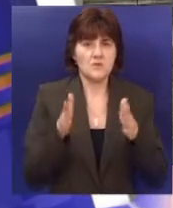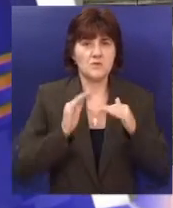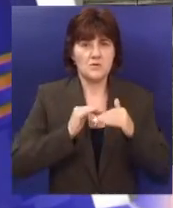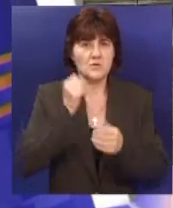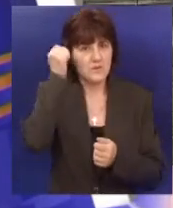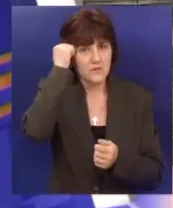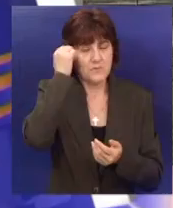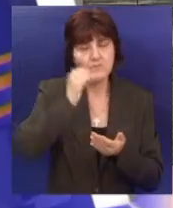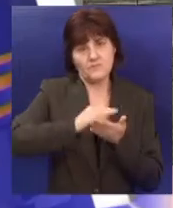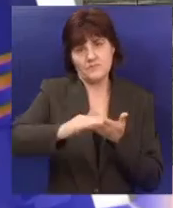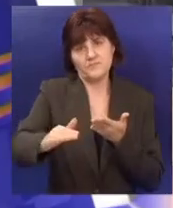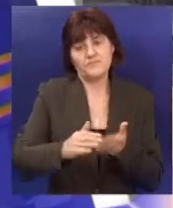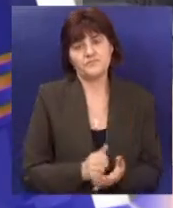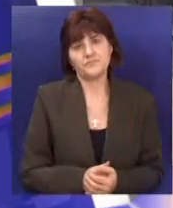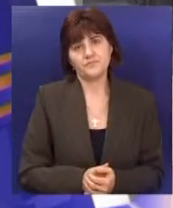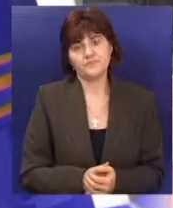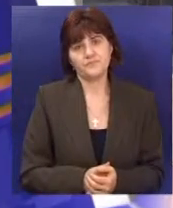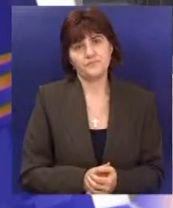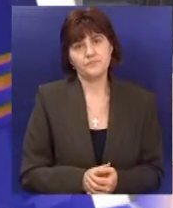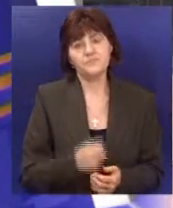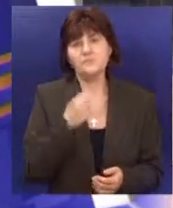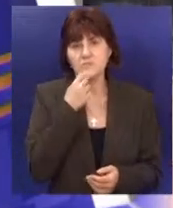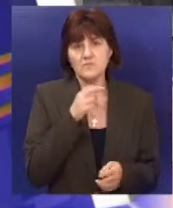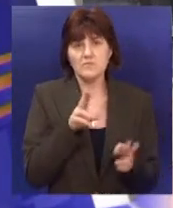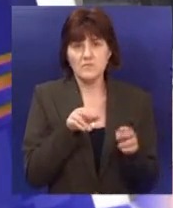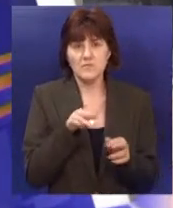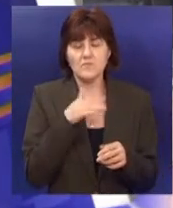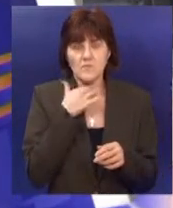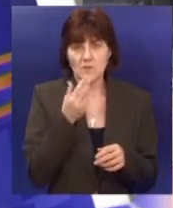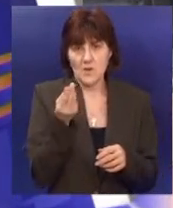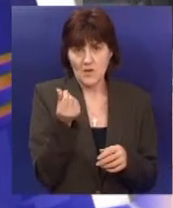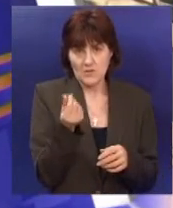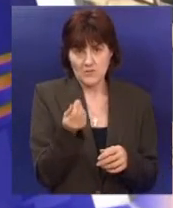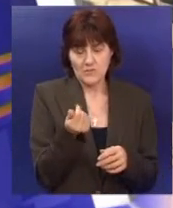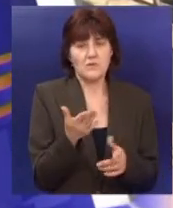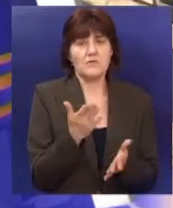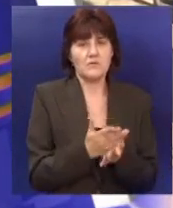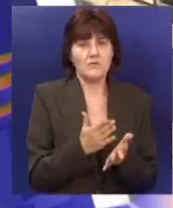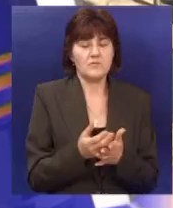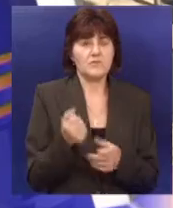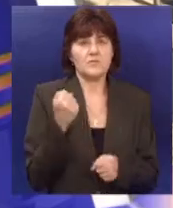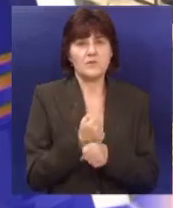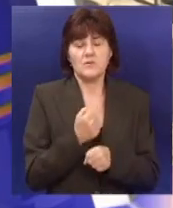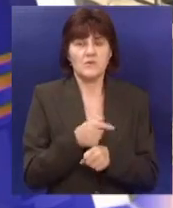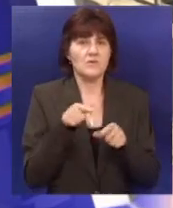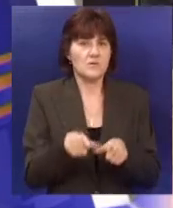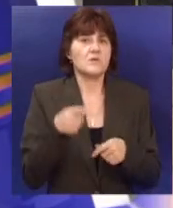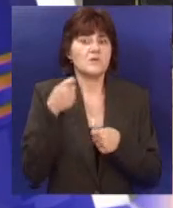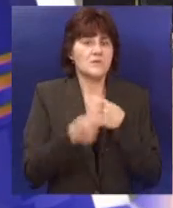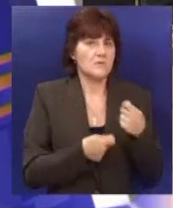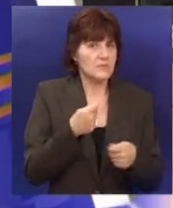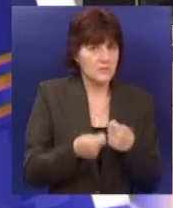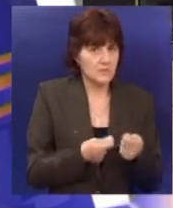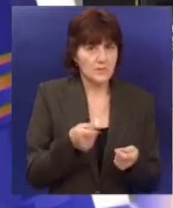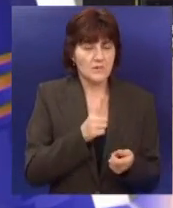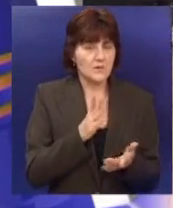proceduru javne nabavke i da ta ulica bude asfaltirana. Dakle, čim se nabave sredstva, odnosno novac za asfaltiranje, meštani ove ulice